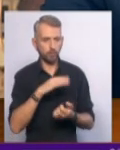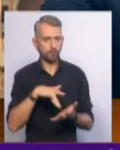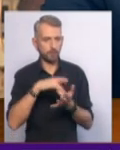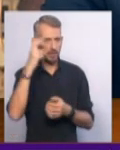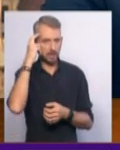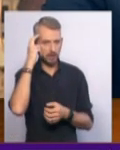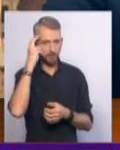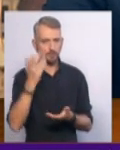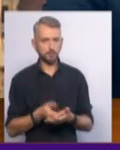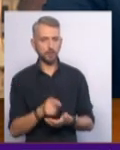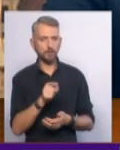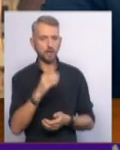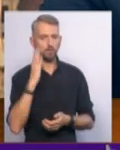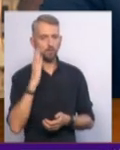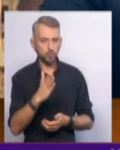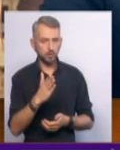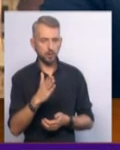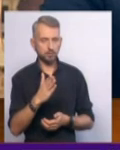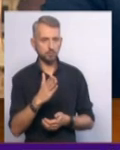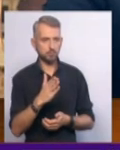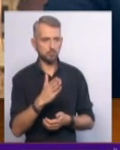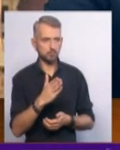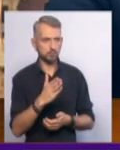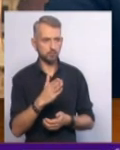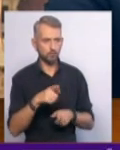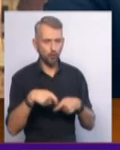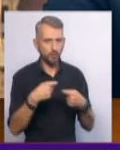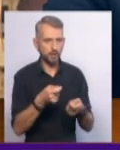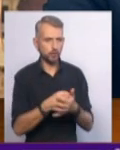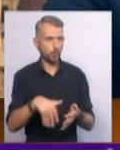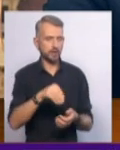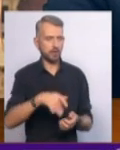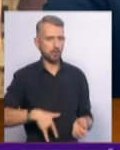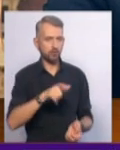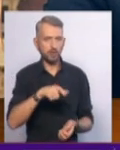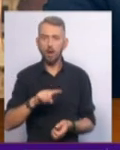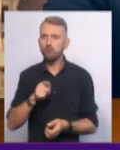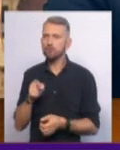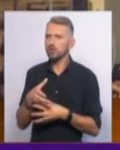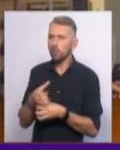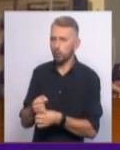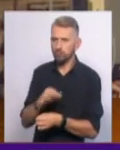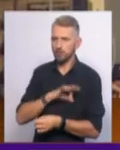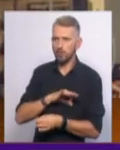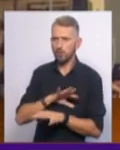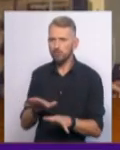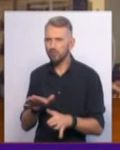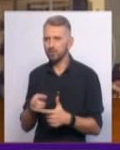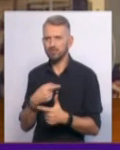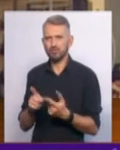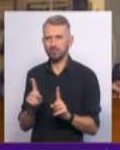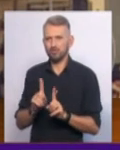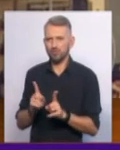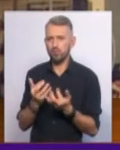Києві, він буде і донесений до всіх печерян. Які а чому її скорочують? Немає користування,